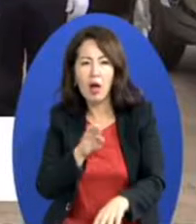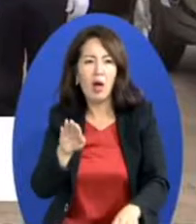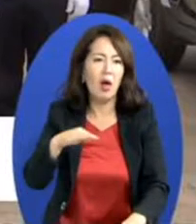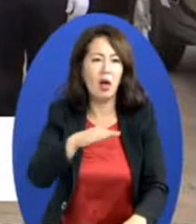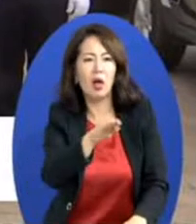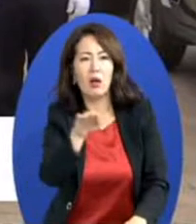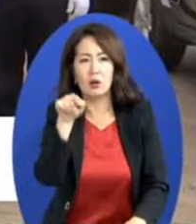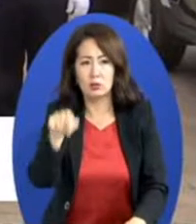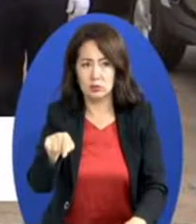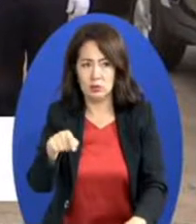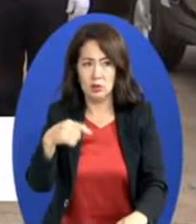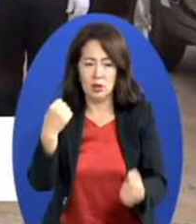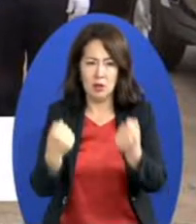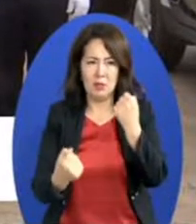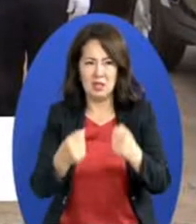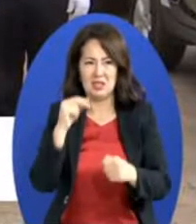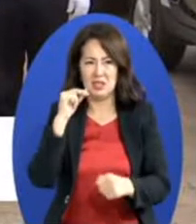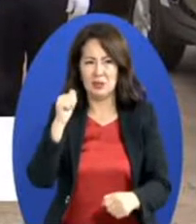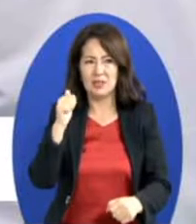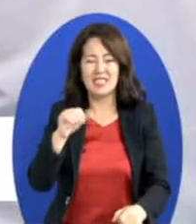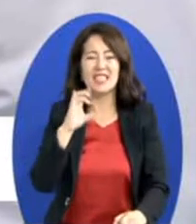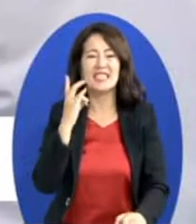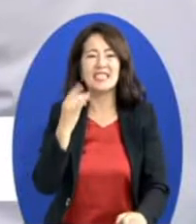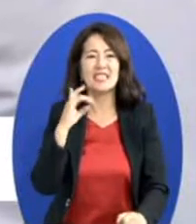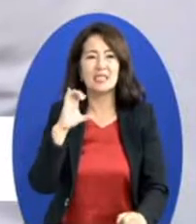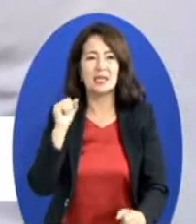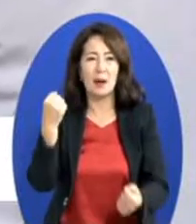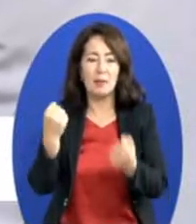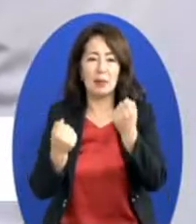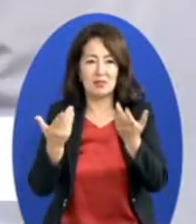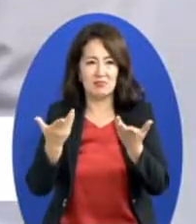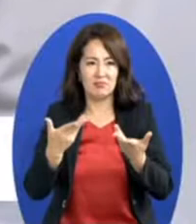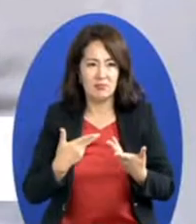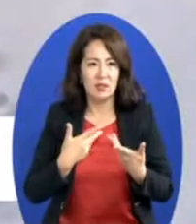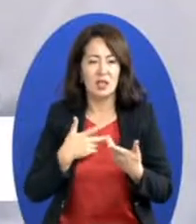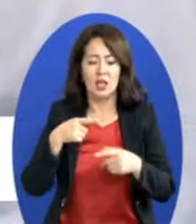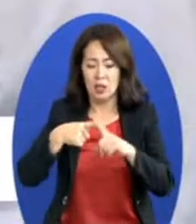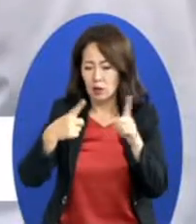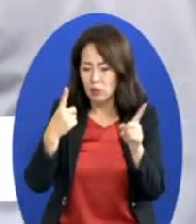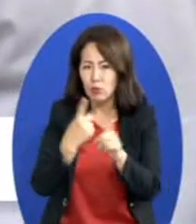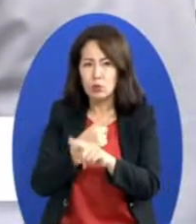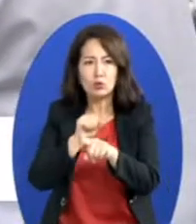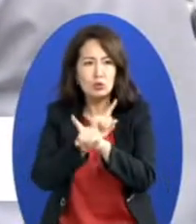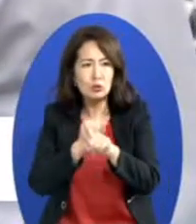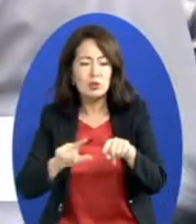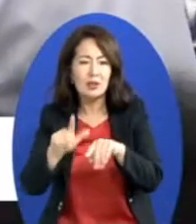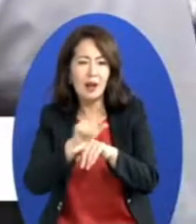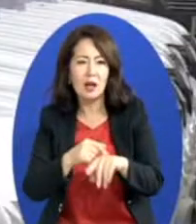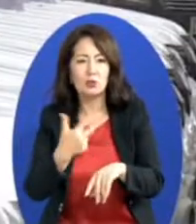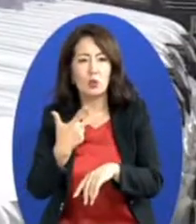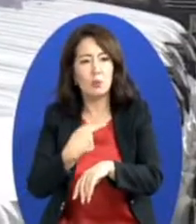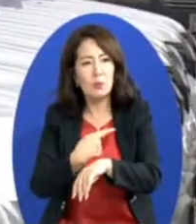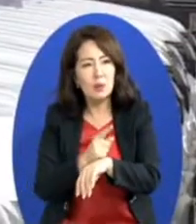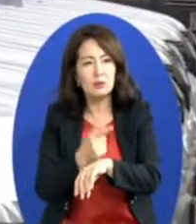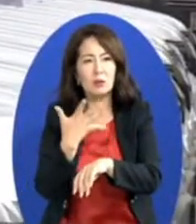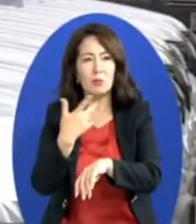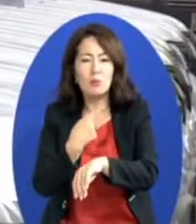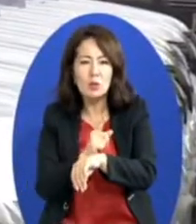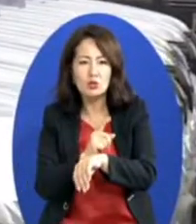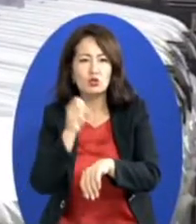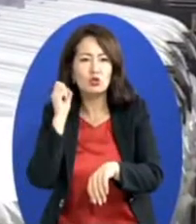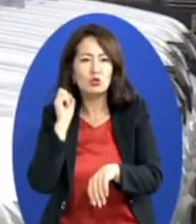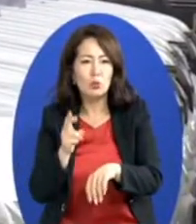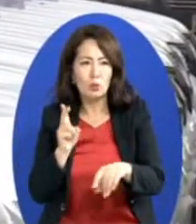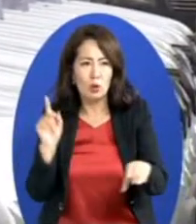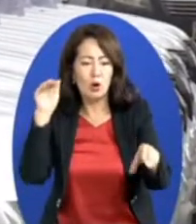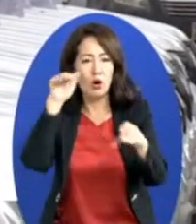явдаг. Өнөөдөр ийхүү туулах чадвар сайтай Nissan Patrol маркийн автомашинтай болсноор гэмт хэрэг зөрчлийн газарт 3-5 минутанд түргэн